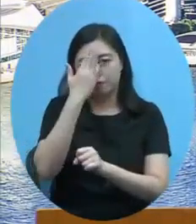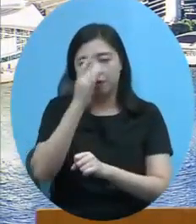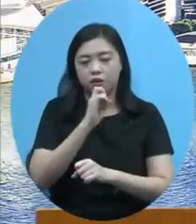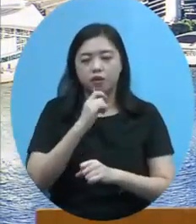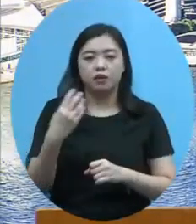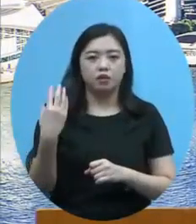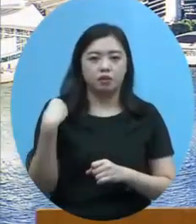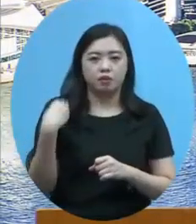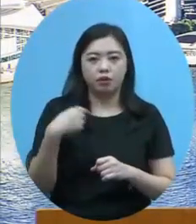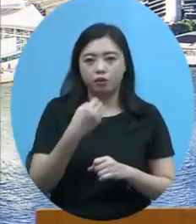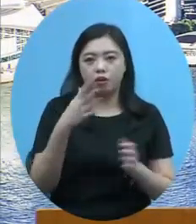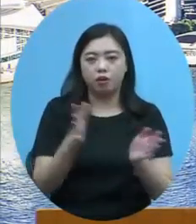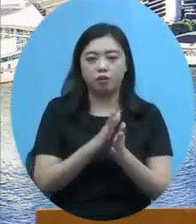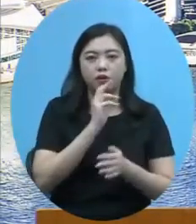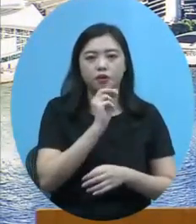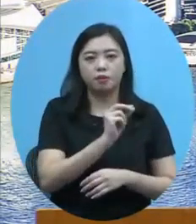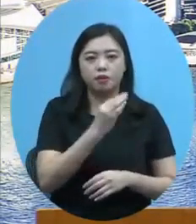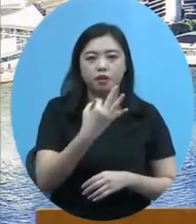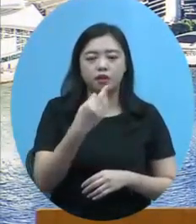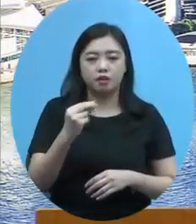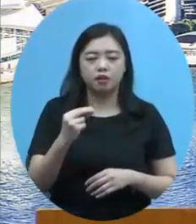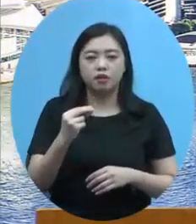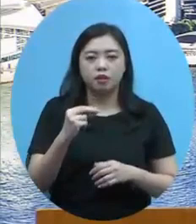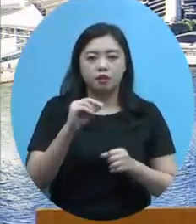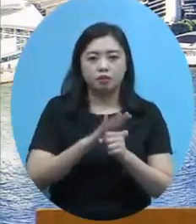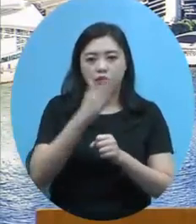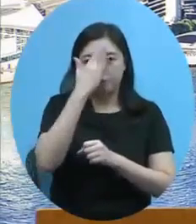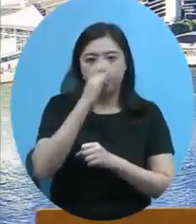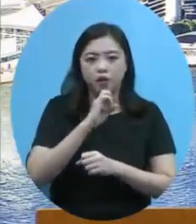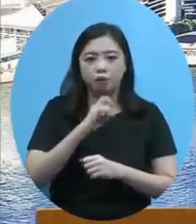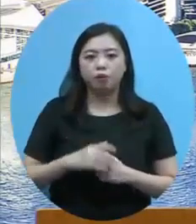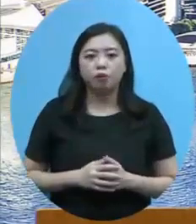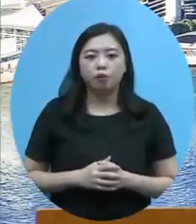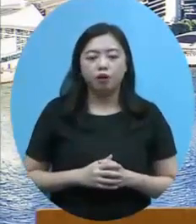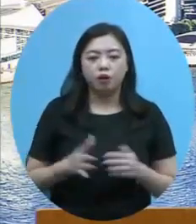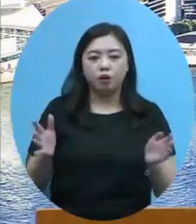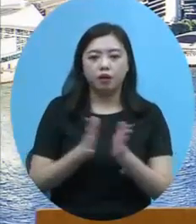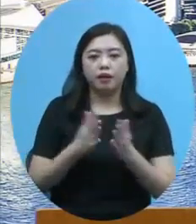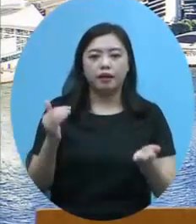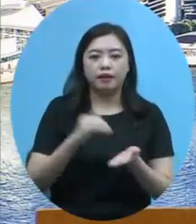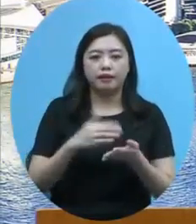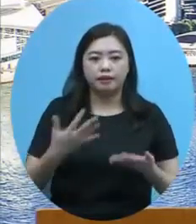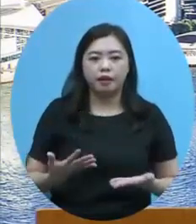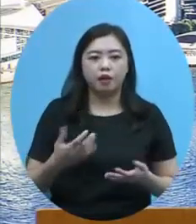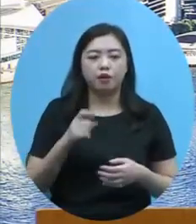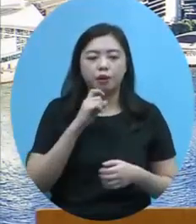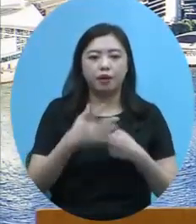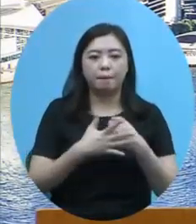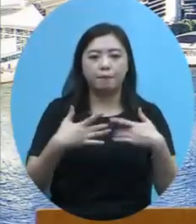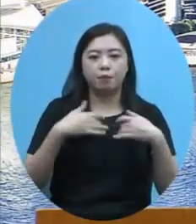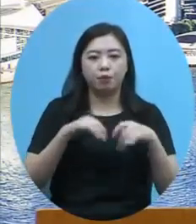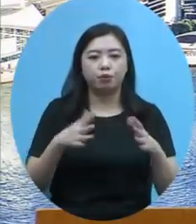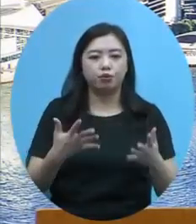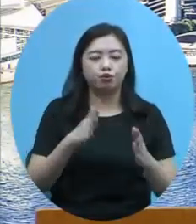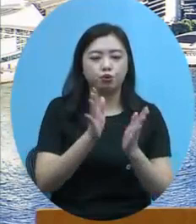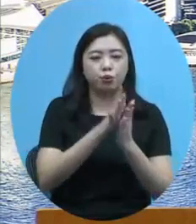咁喺昨天咧，香港係共有737宗嘅陽性嘅個案。咁累計到目前為止咧，喺第五波疫情，香港